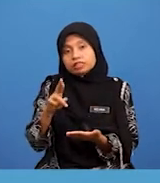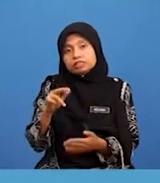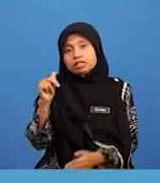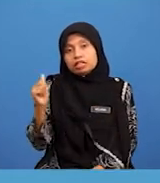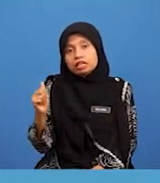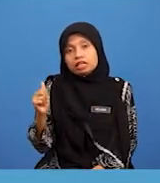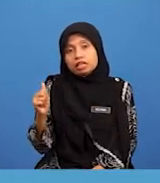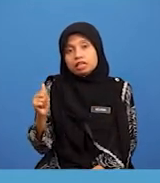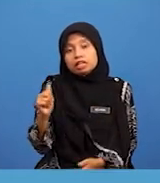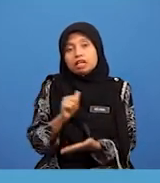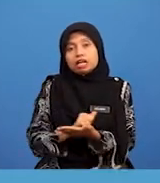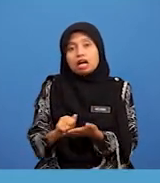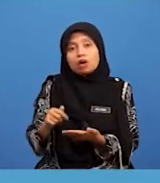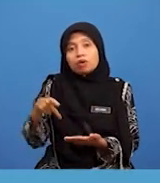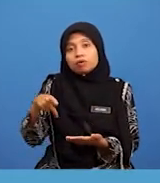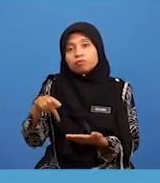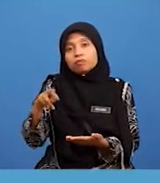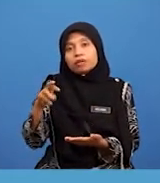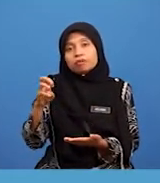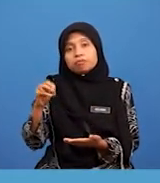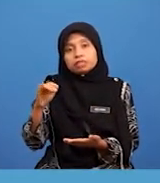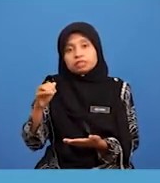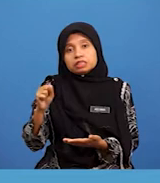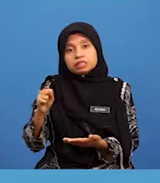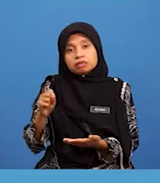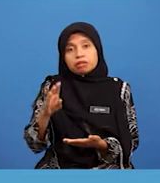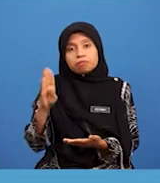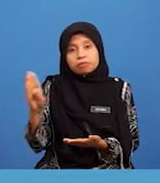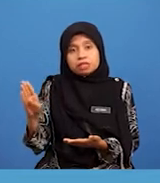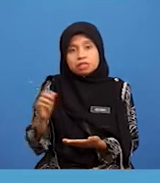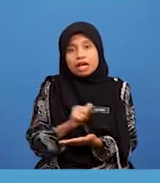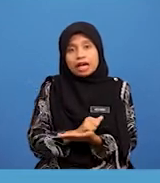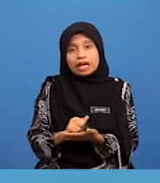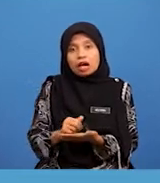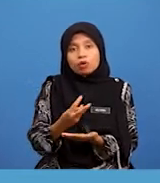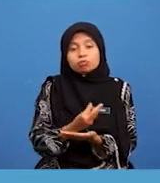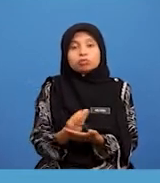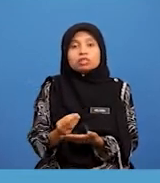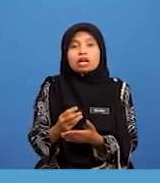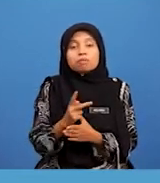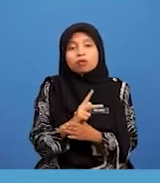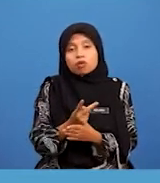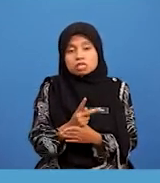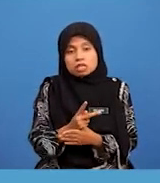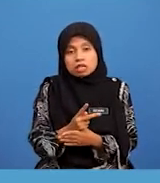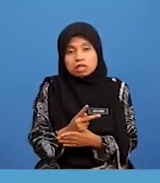A. Akaun premis. B. Akaun modal